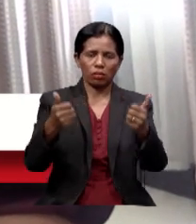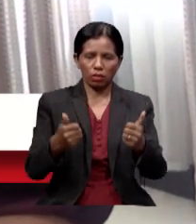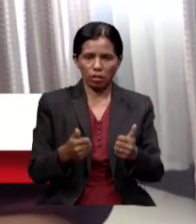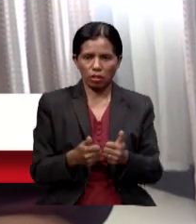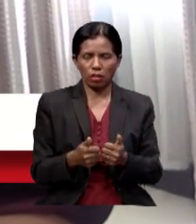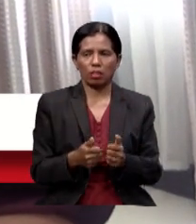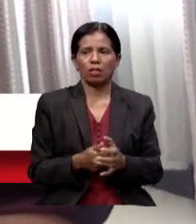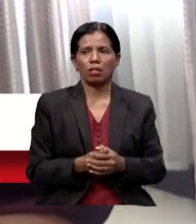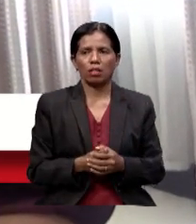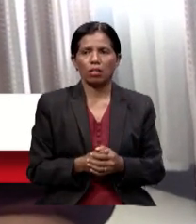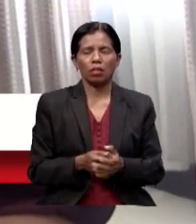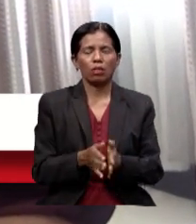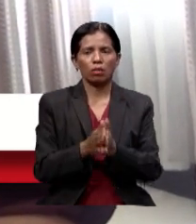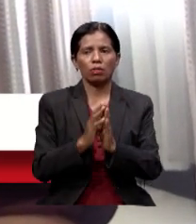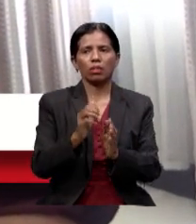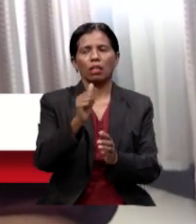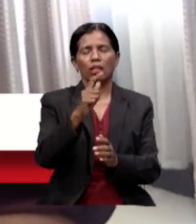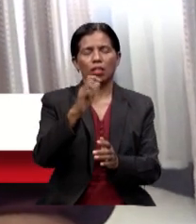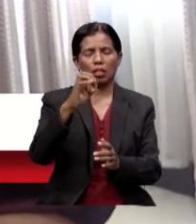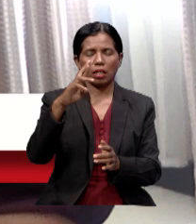ne hose ba Aitara Claran matama.